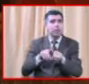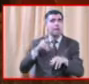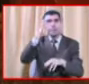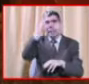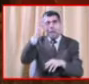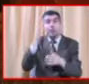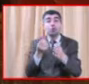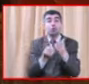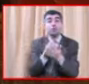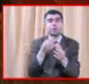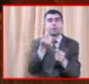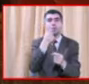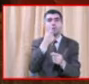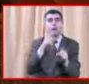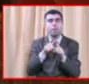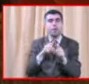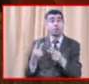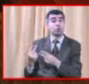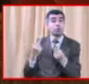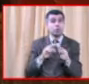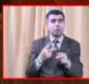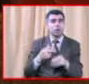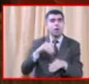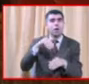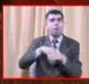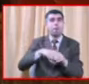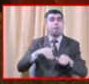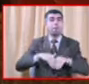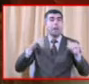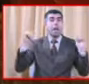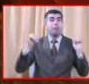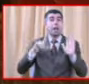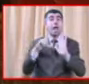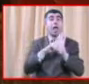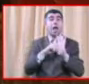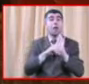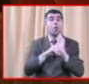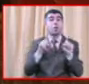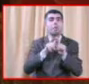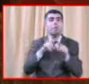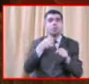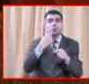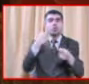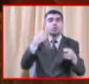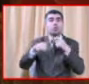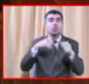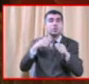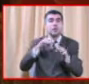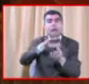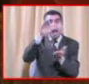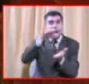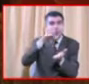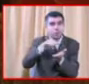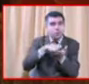غيجي عما قريب لهذا المجلس الموقر مرسوم تخفيض ثمن المستلزمات الطبية اللي غالية. ثالثا